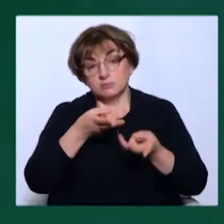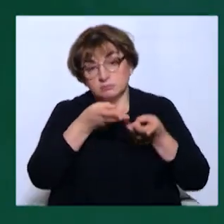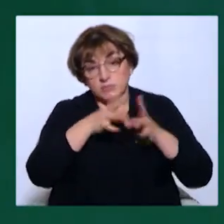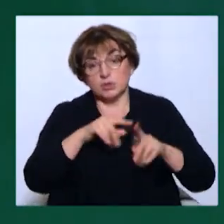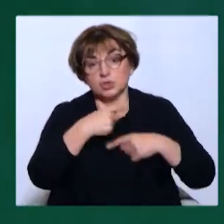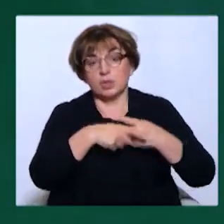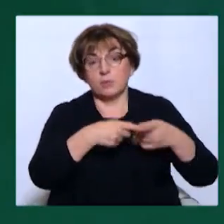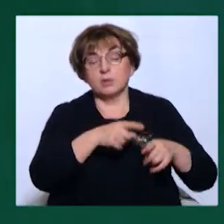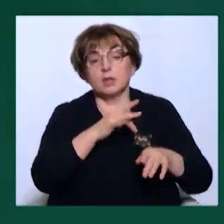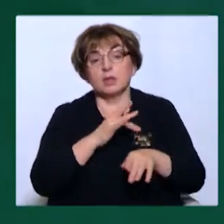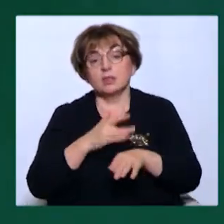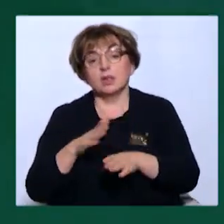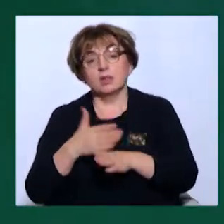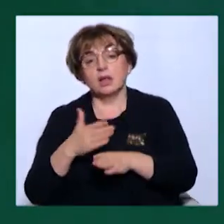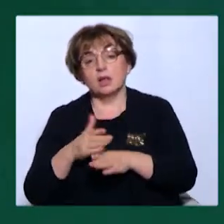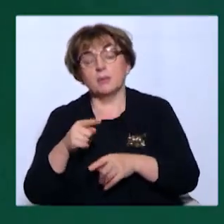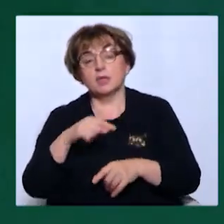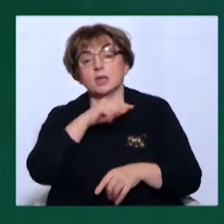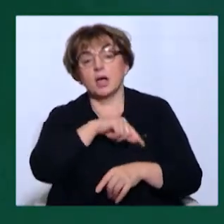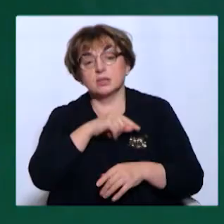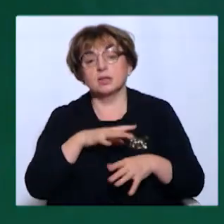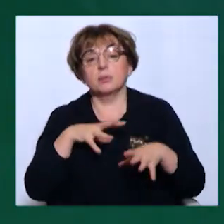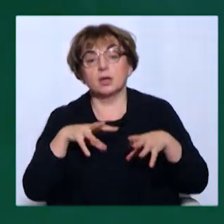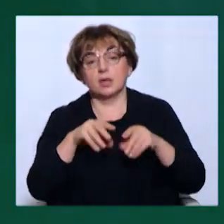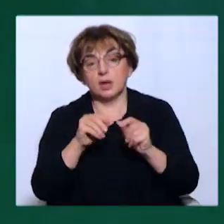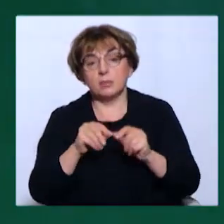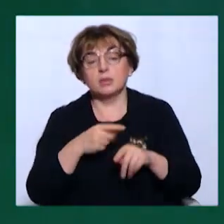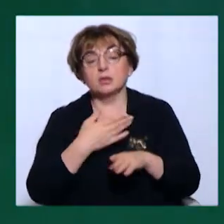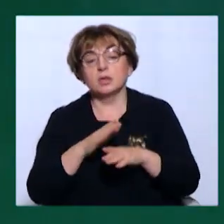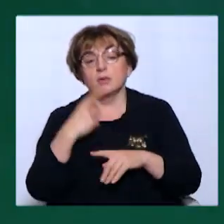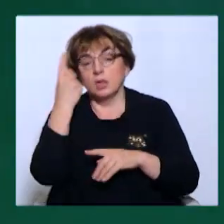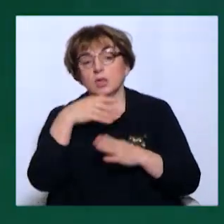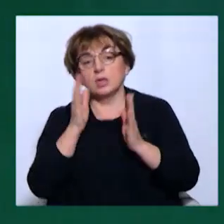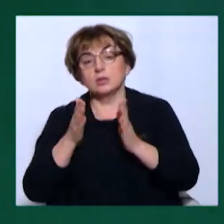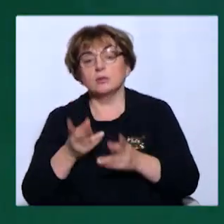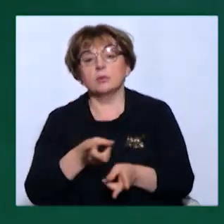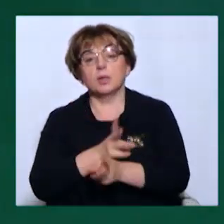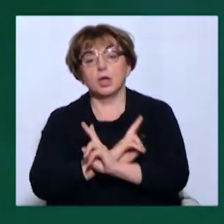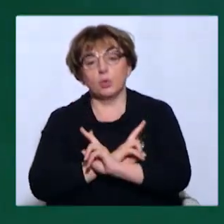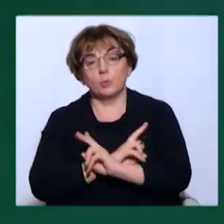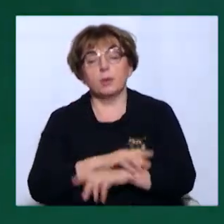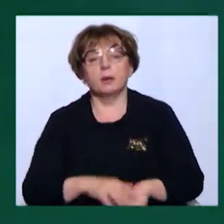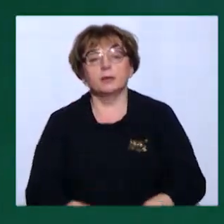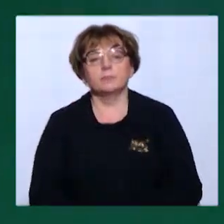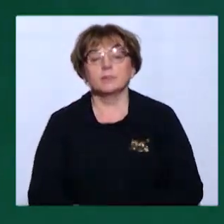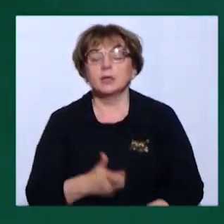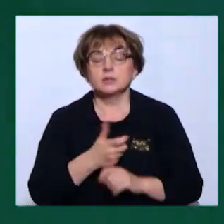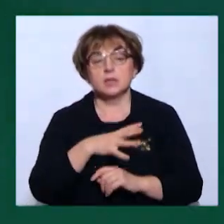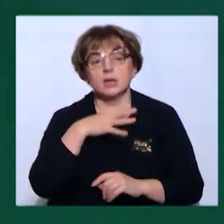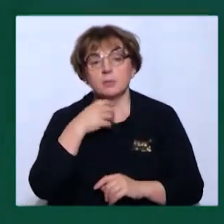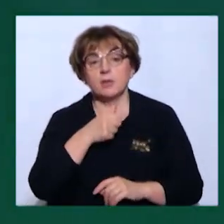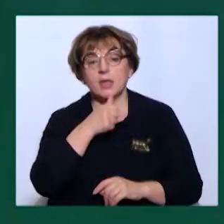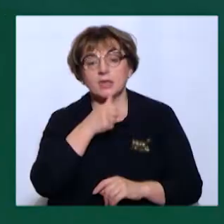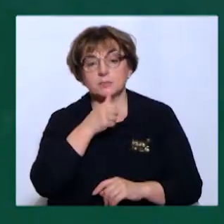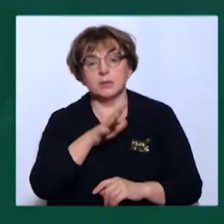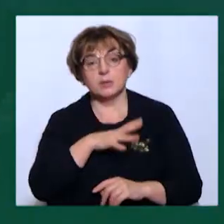შანსი ჰქონდათ, ნელ-ნელა ეს ნიშანთვისებები ქრება და ინდივიდებიც იღუპება. Ძალიან ბევრი